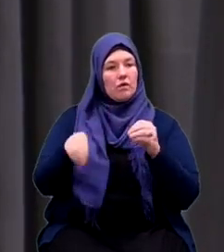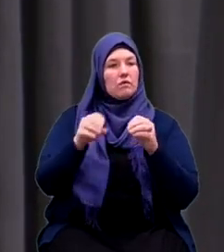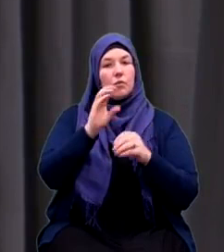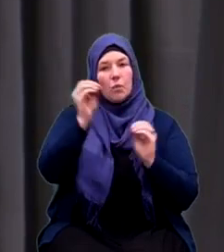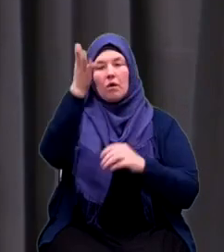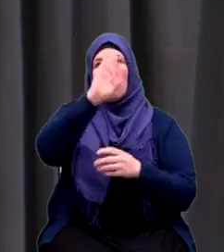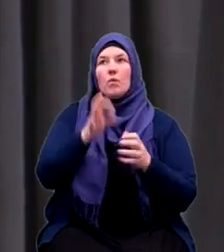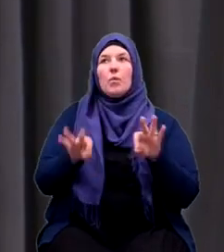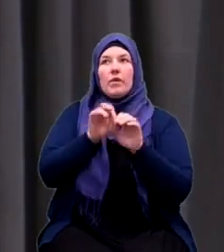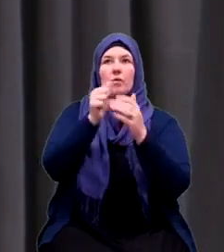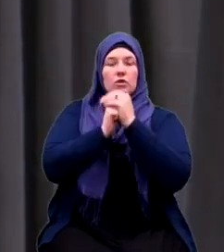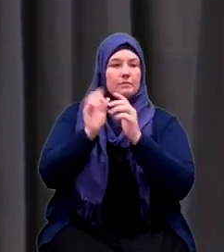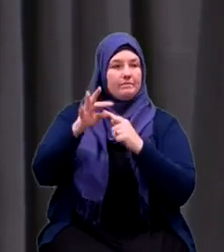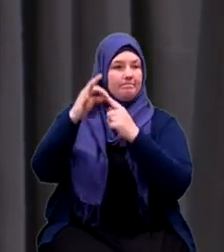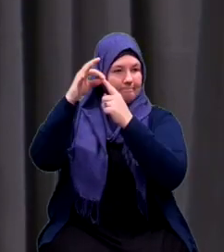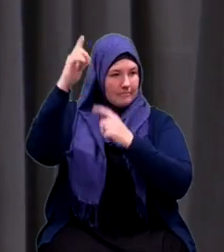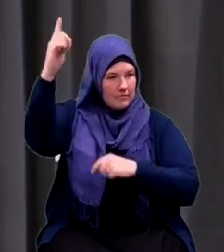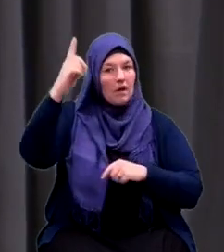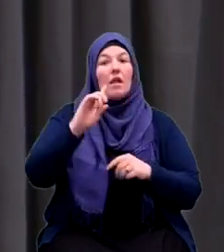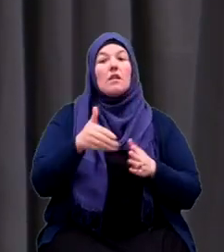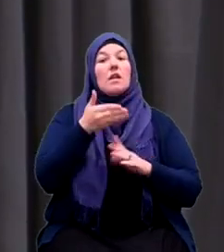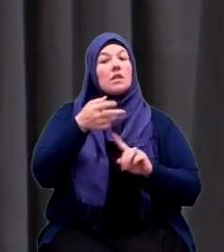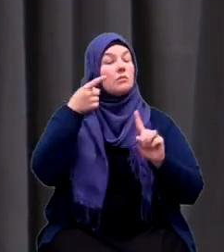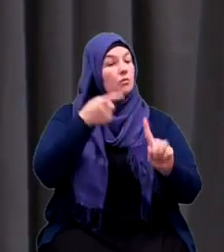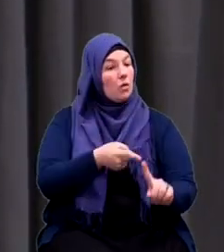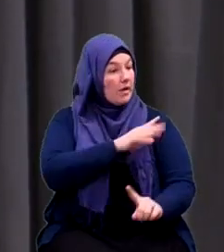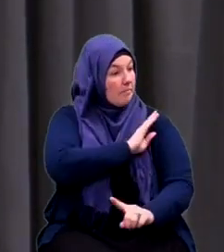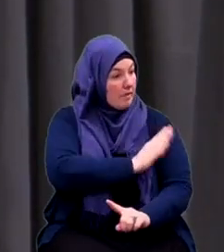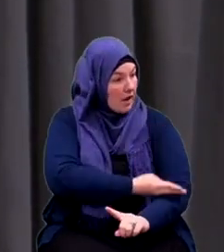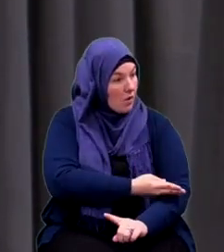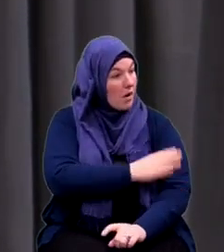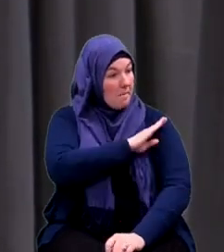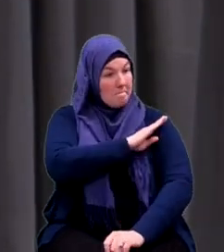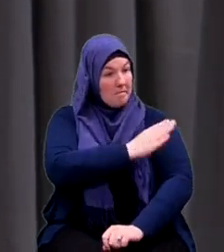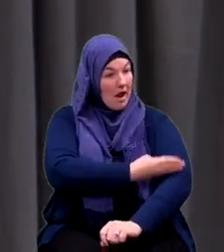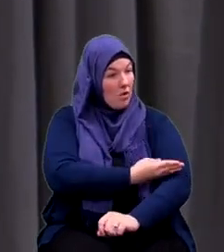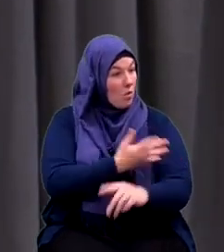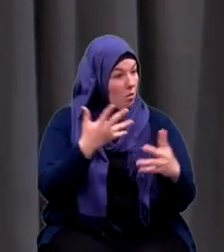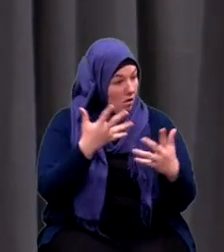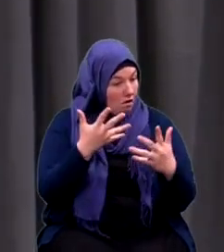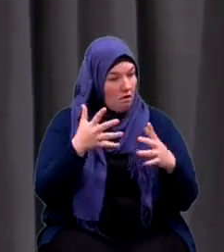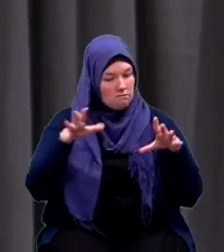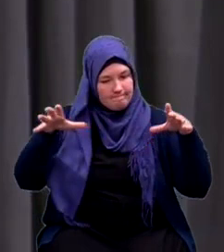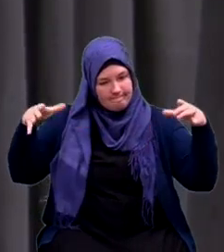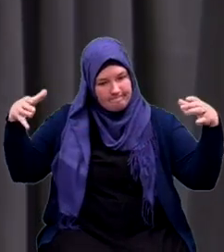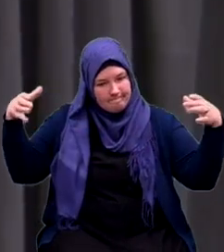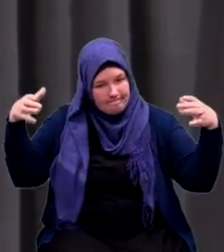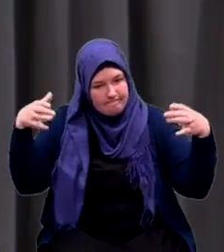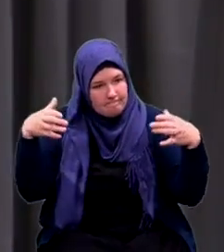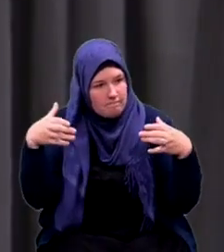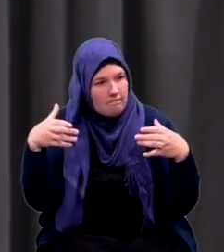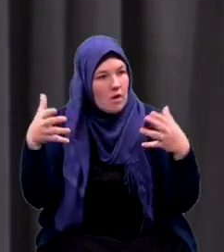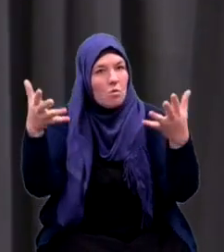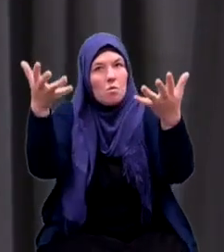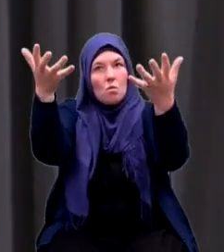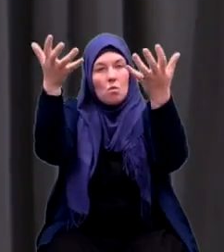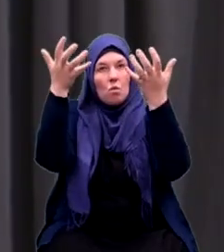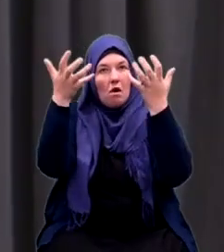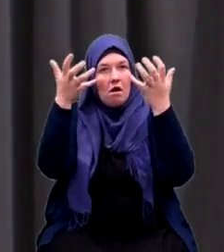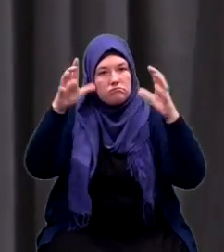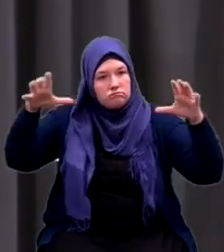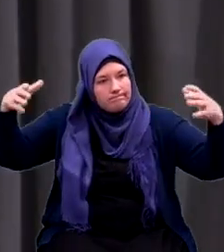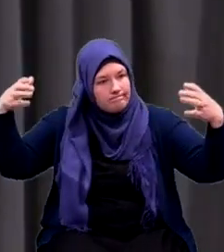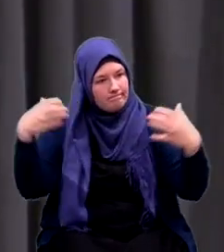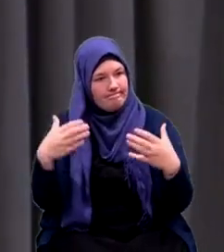كثيرا. The next point of power is the power of collective will and collective